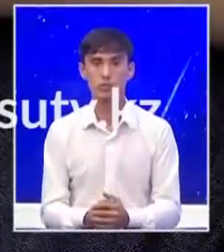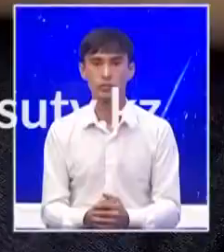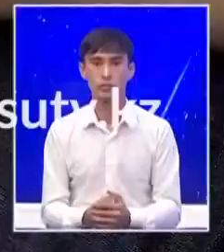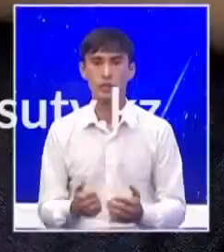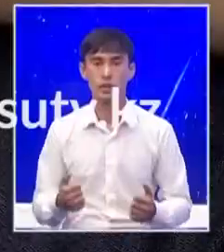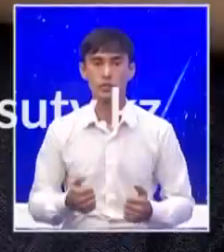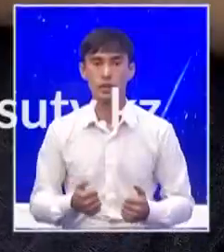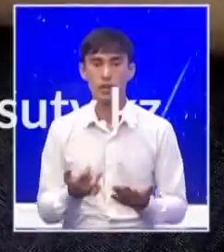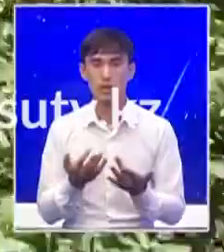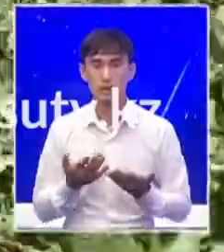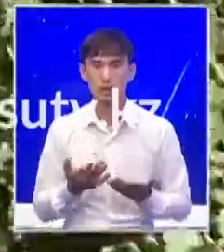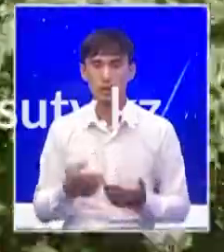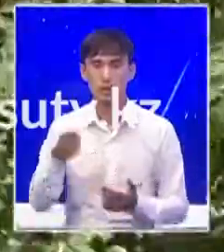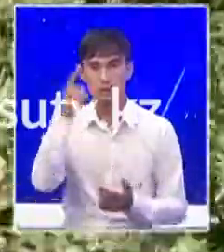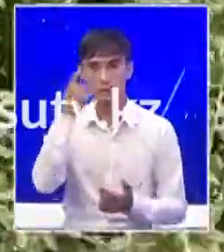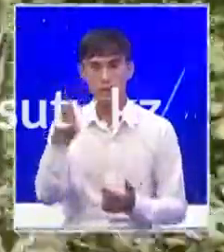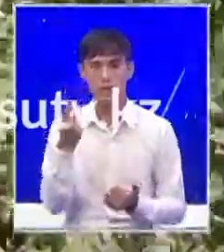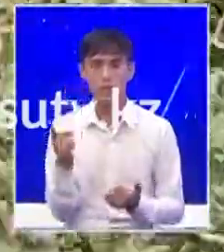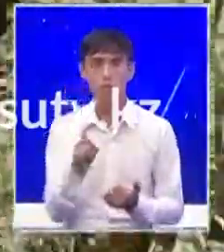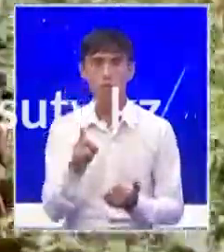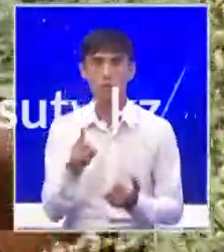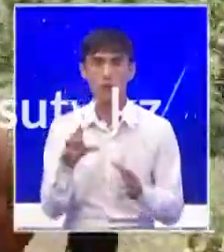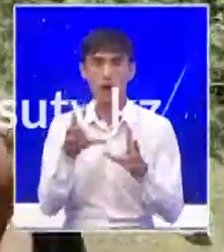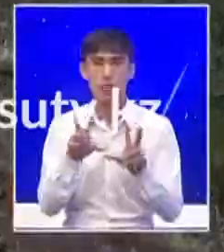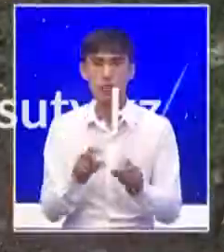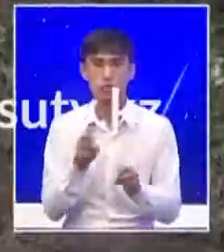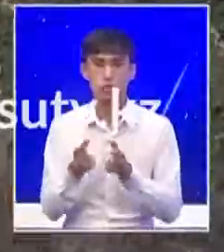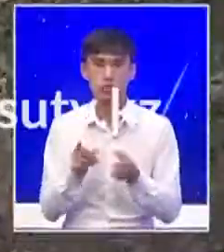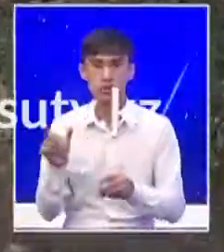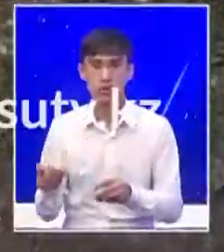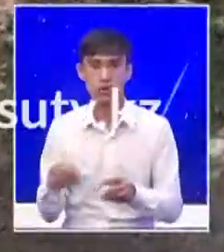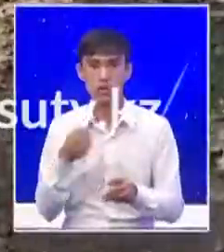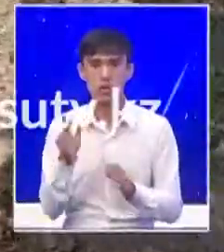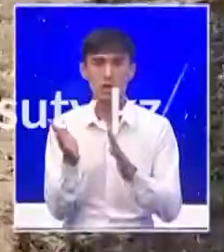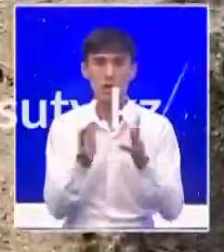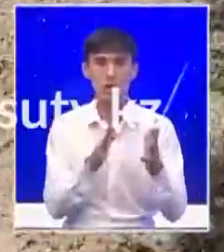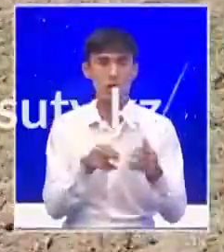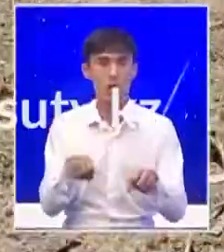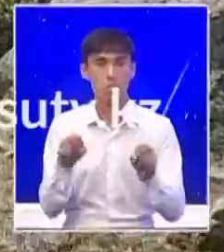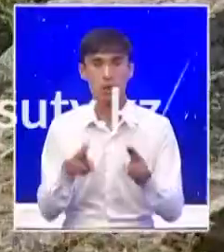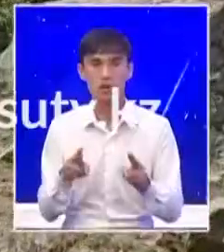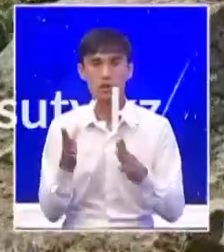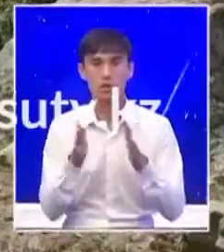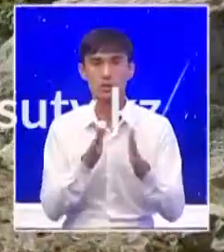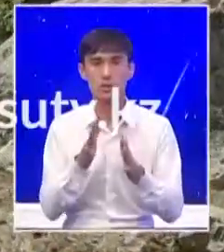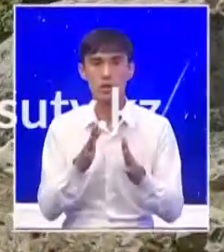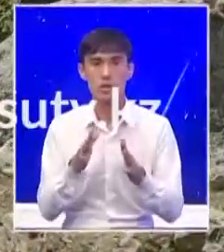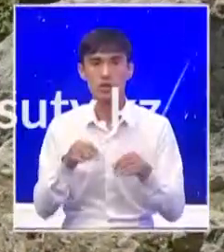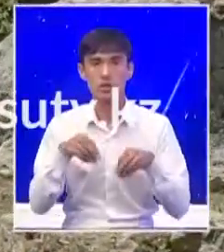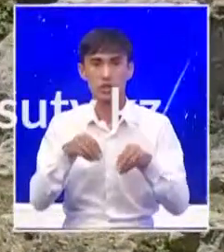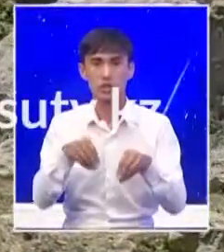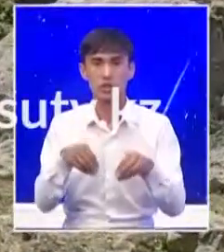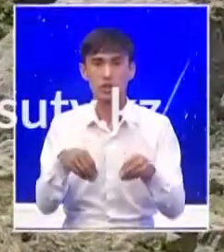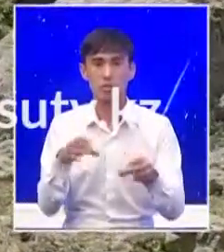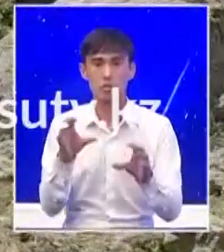талап ескертеміз. Өрт сөндірушілердің айтуынша, орман мен дала өрттері ең қауіпті өрттің бірі, салдарынан шаруалардың егіні өртеніп